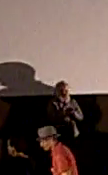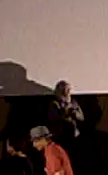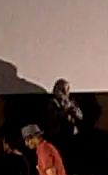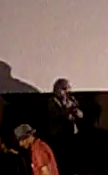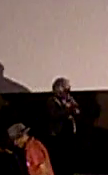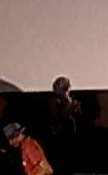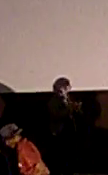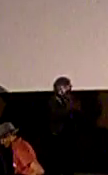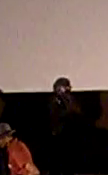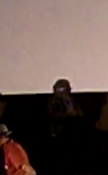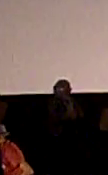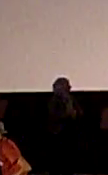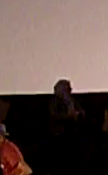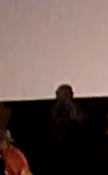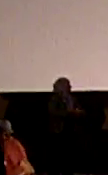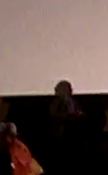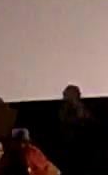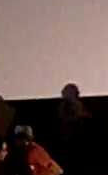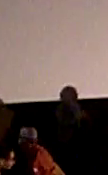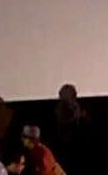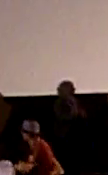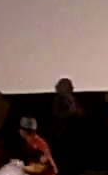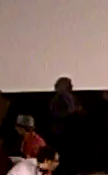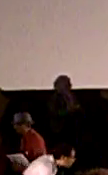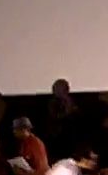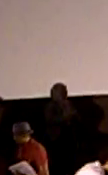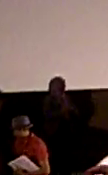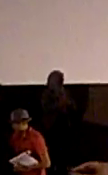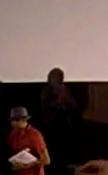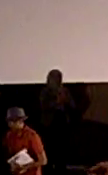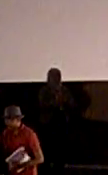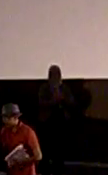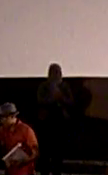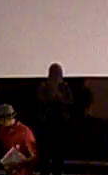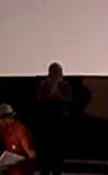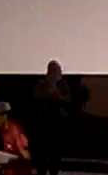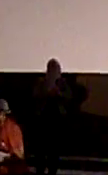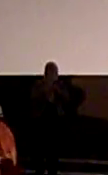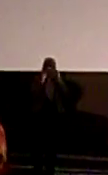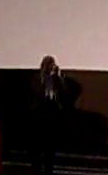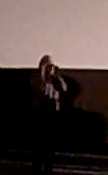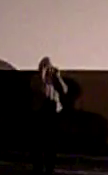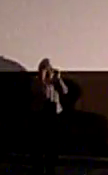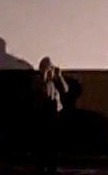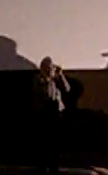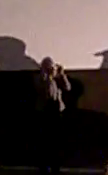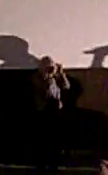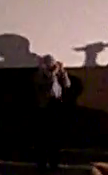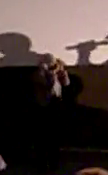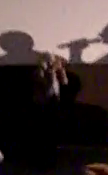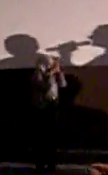تغنيش، كل واحد وخدمته. ها؟ هي تخدم الشعر، الشعب هو يخدم. يسرى نسيت